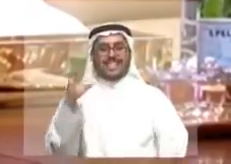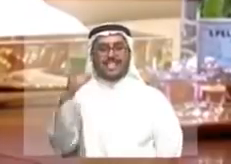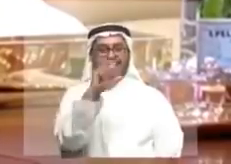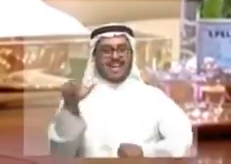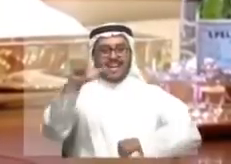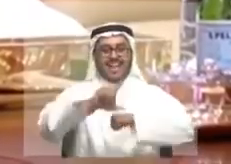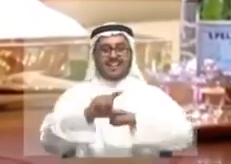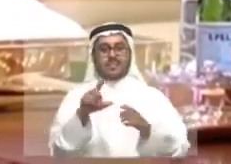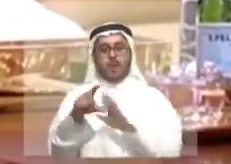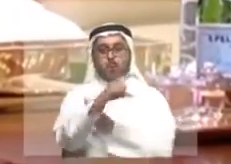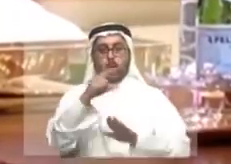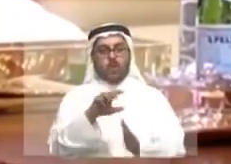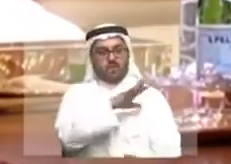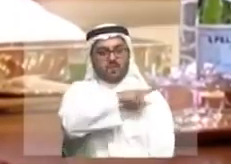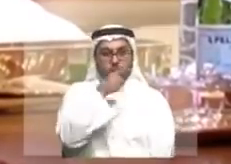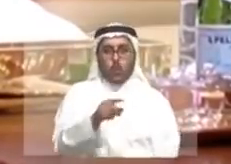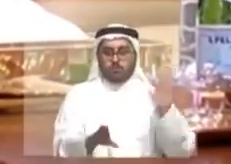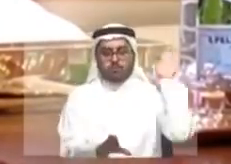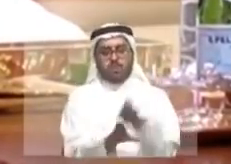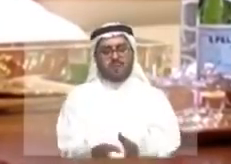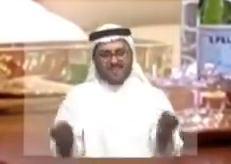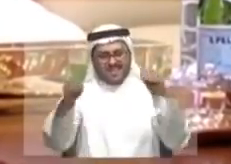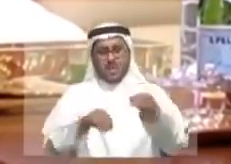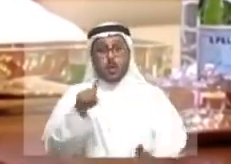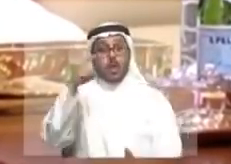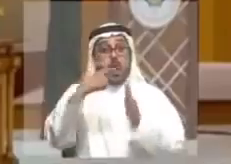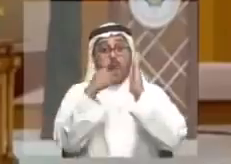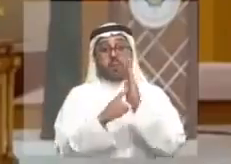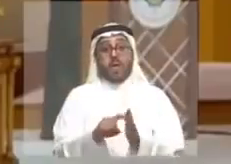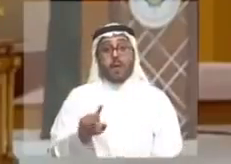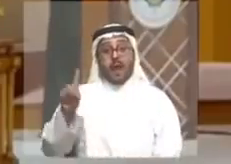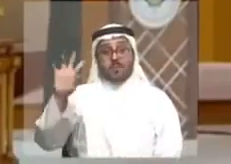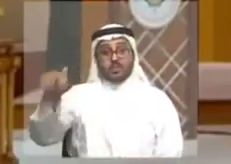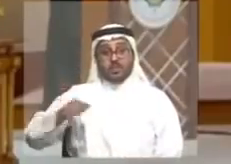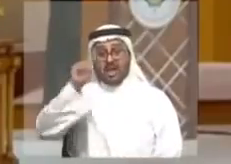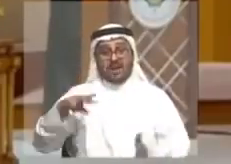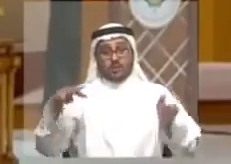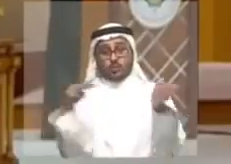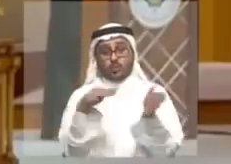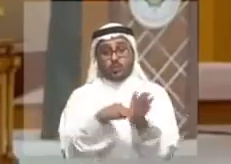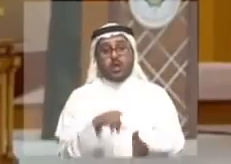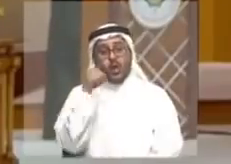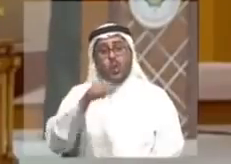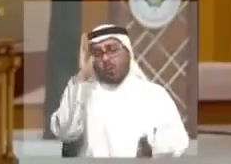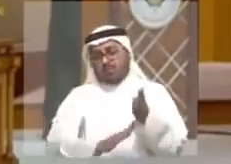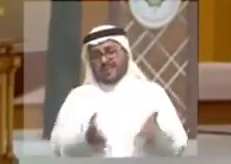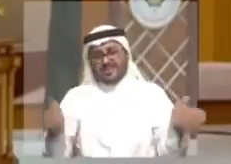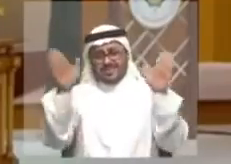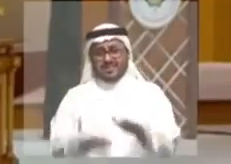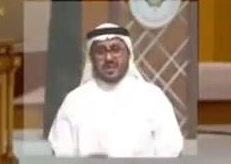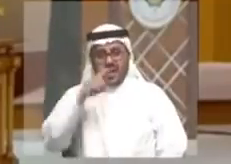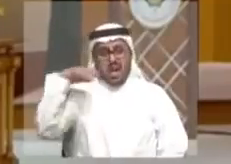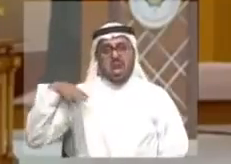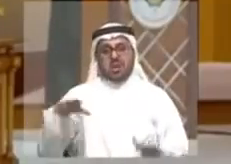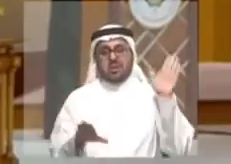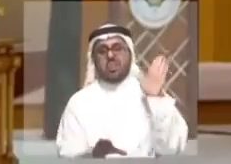بشأن قضية الفلسطينية. وأشاروا إلى أن النظام السوري يتحمل مسؤولية كبرى لما يحدث في سوريا، مؤكدين دعم